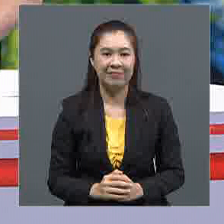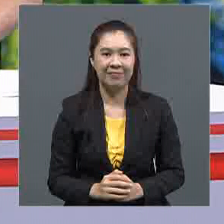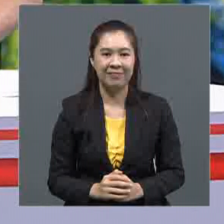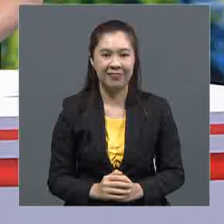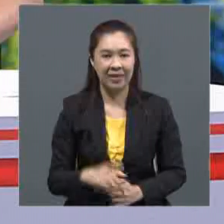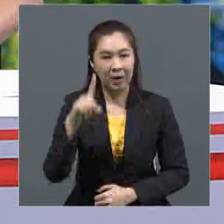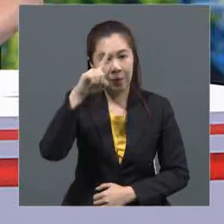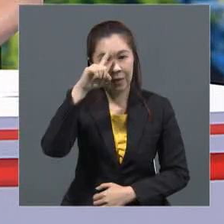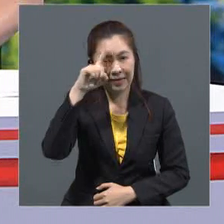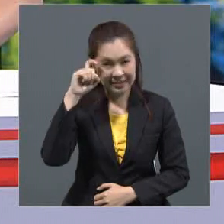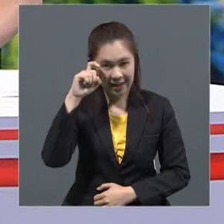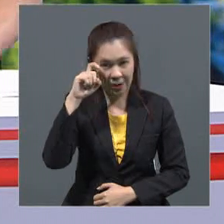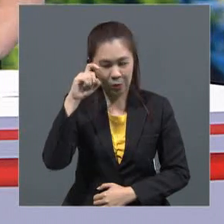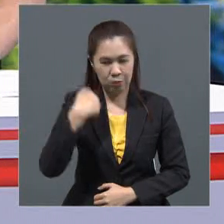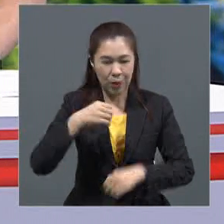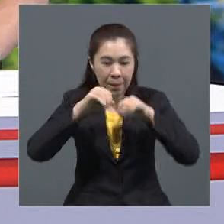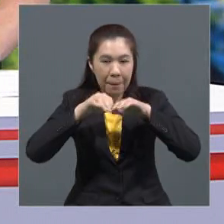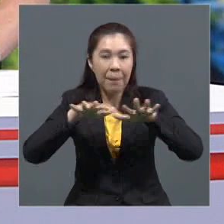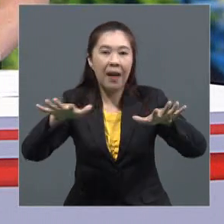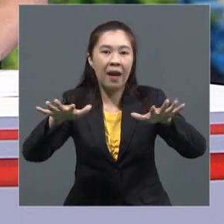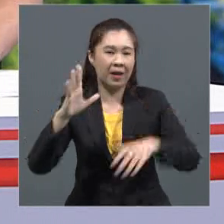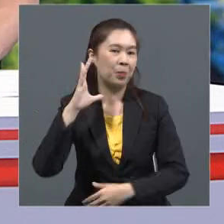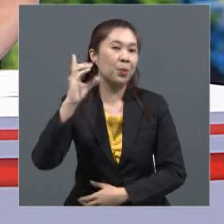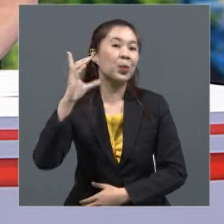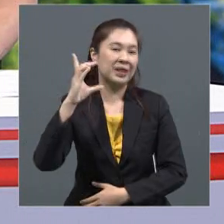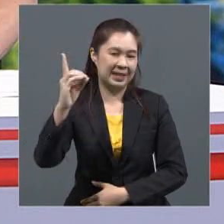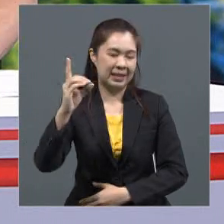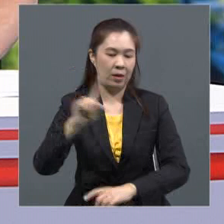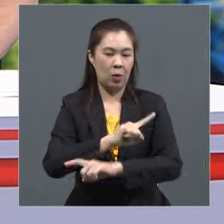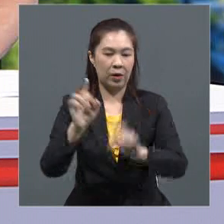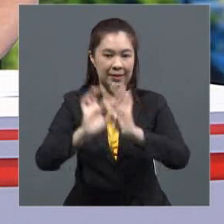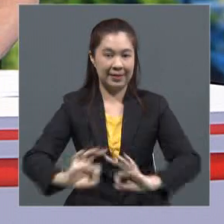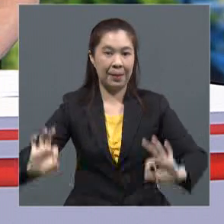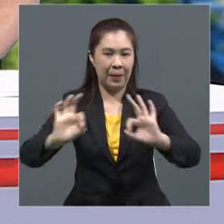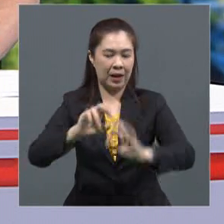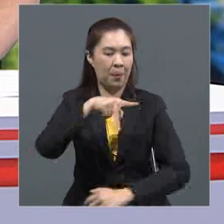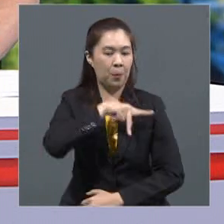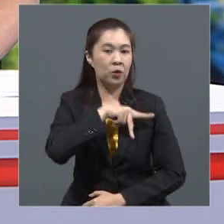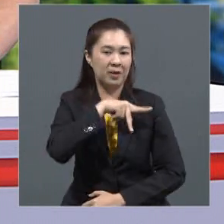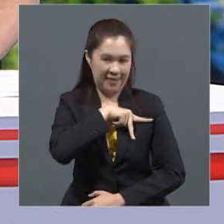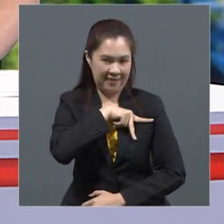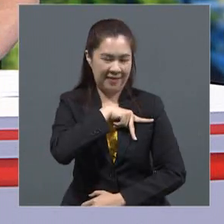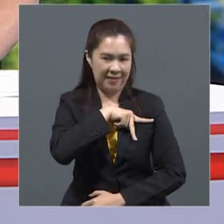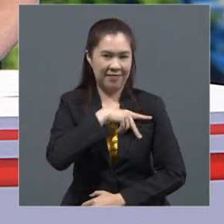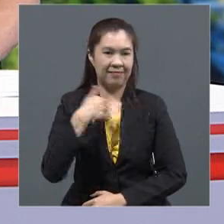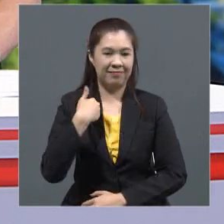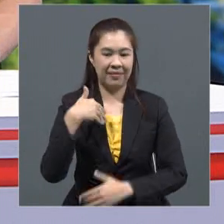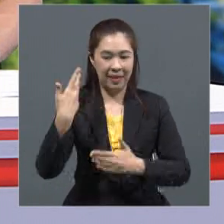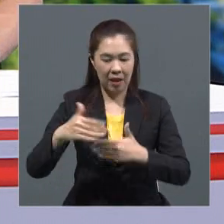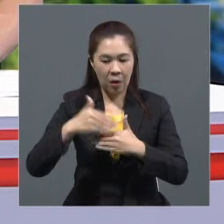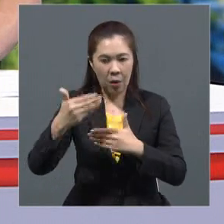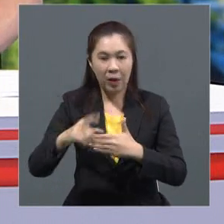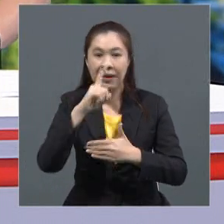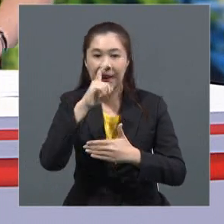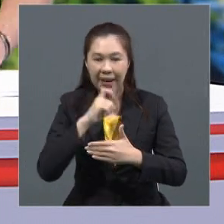วันเสาร์ซึ่งจะมีออกอากาศก็คือวันพรุ่งนี้แล้วนะครับเป็นวันสำคัญทางพระพุทธศาสนาด้วยก็คืออาสาหบูชาแล้วก็ถัดไปก็จะเป็นวัน